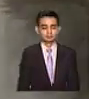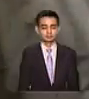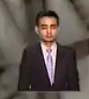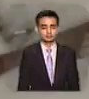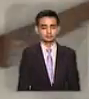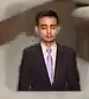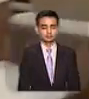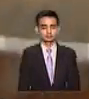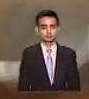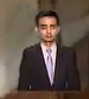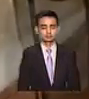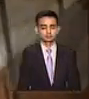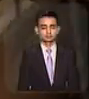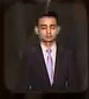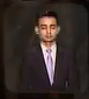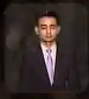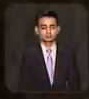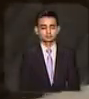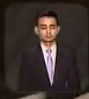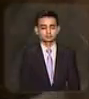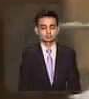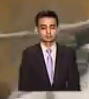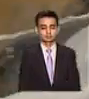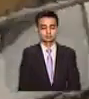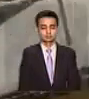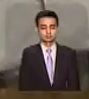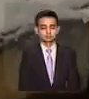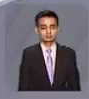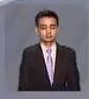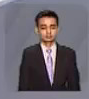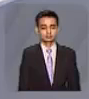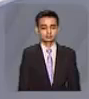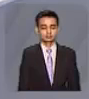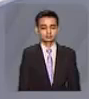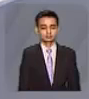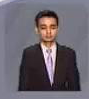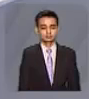Нургали Карабаев, Ринат Абулхаиров, Информбюро, Алматы.